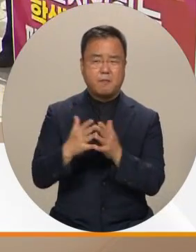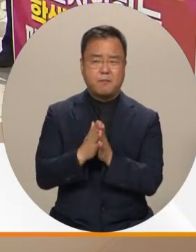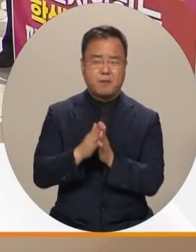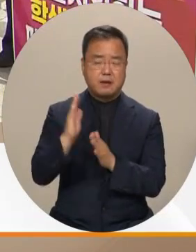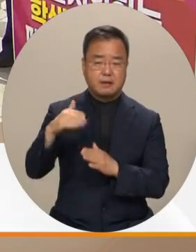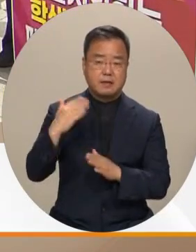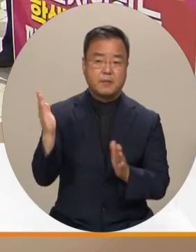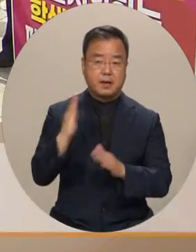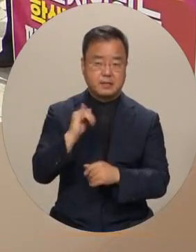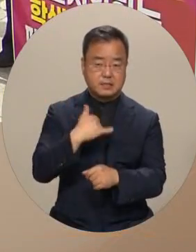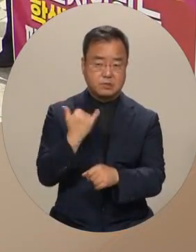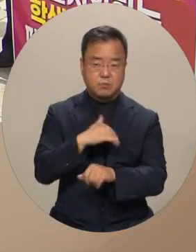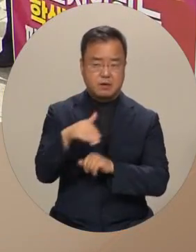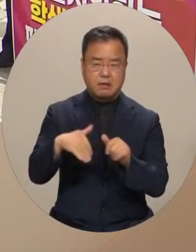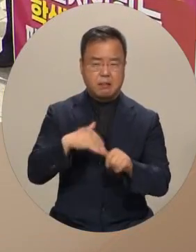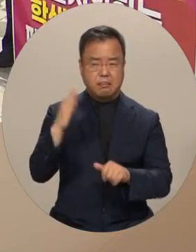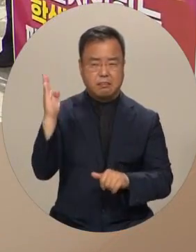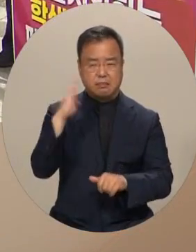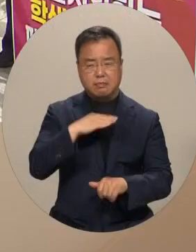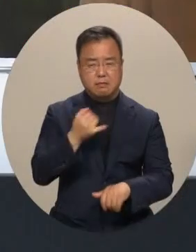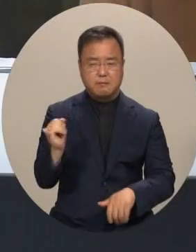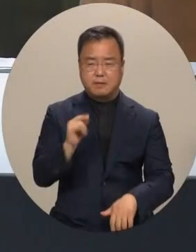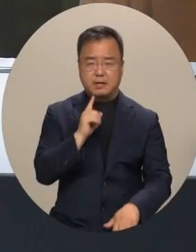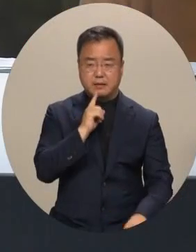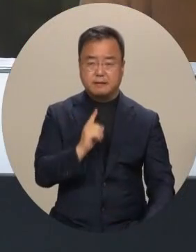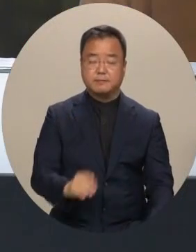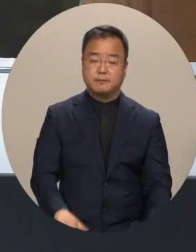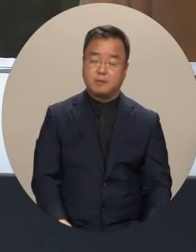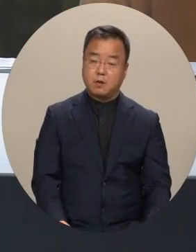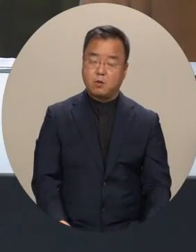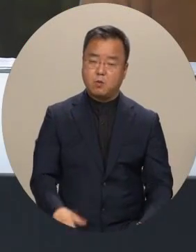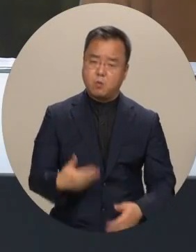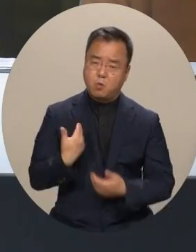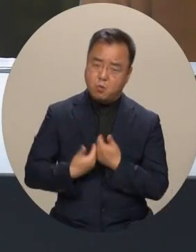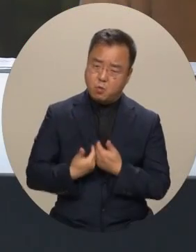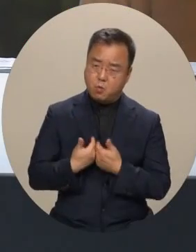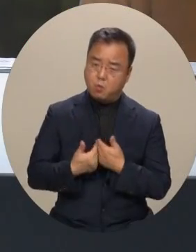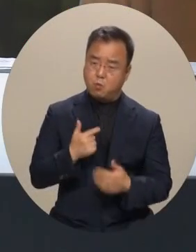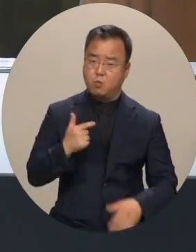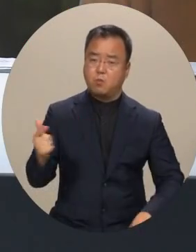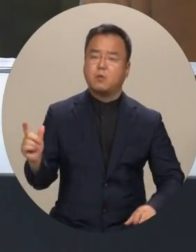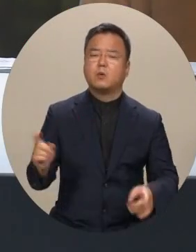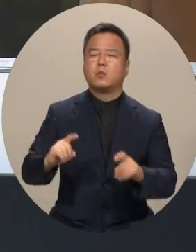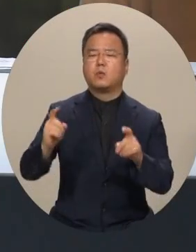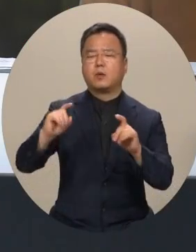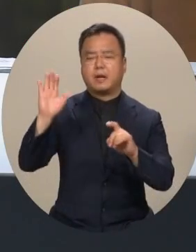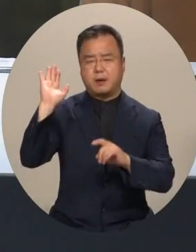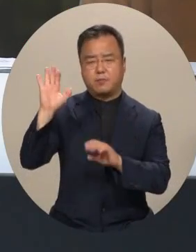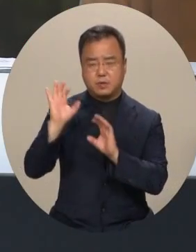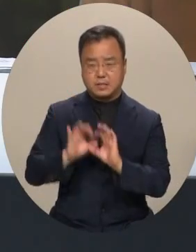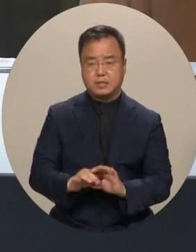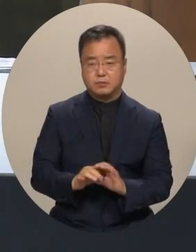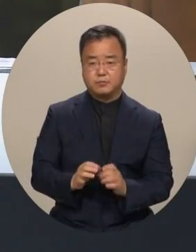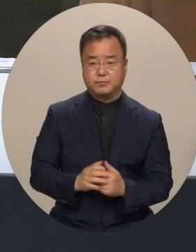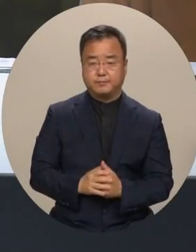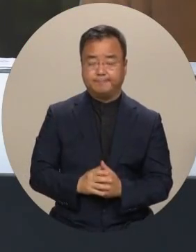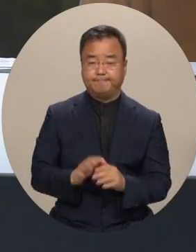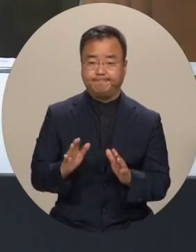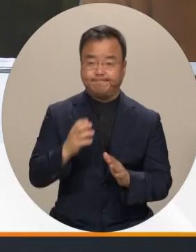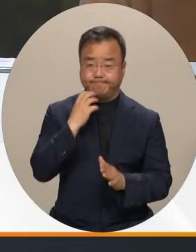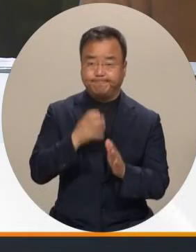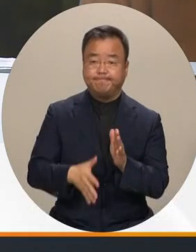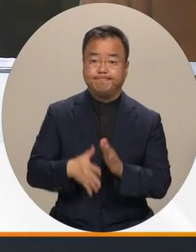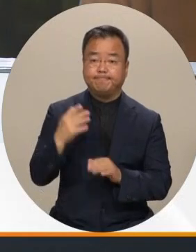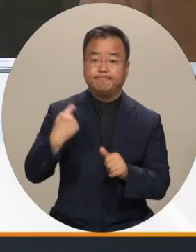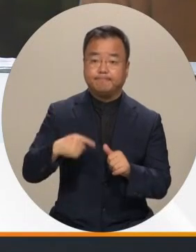것이라고 인식한다고 밝혔습니다네 찬반이 팽팽하면 논란은 이어질 가능성이 크다는 건데 앞으로 서울시